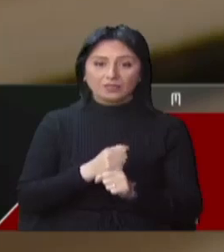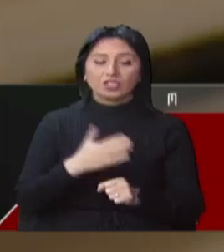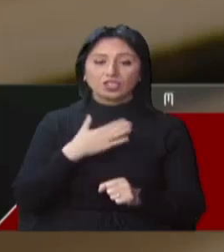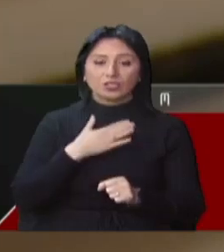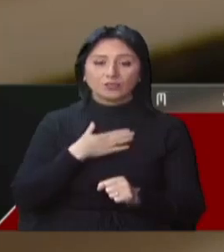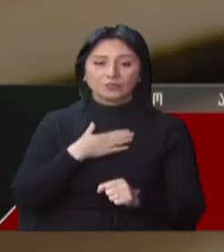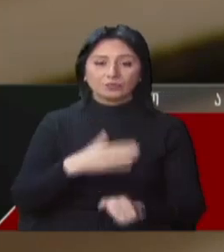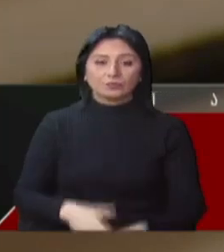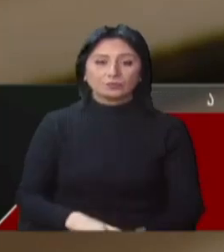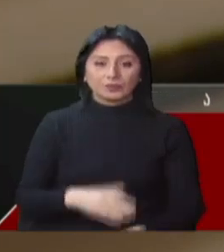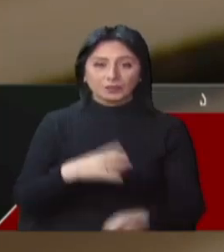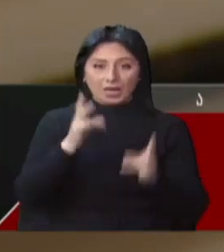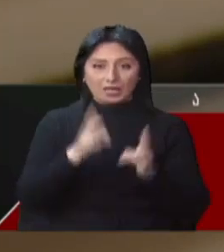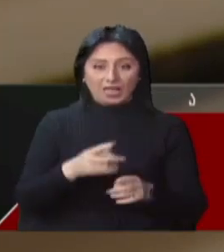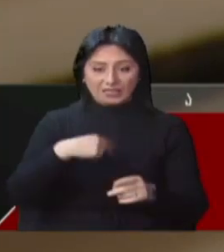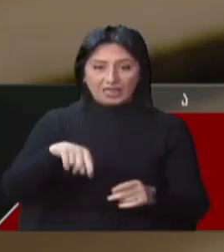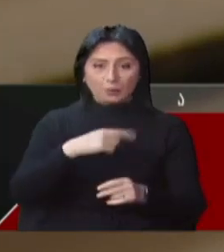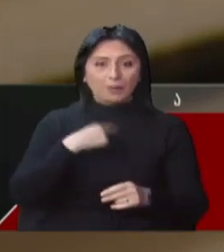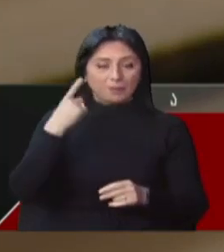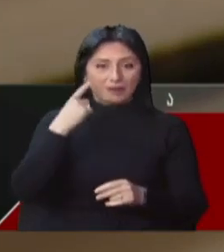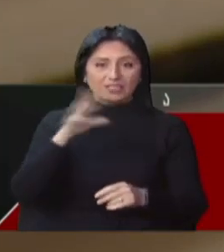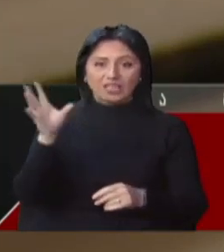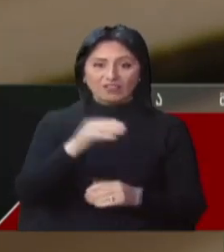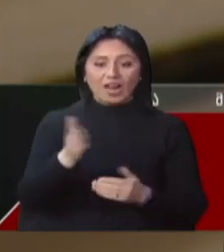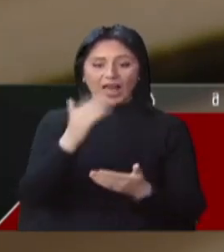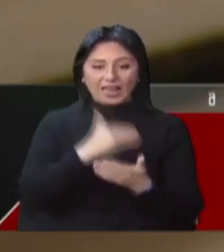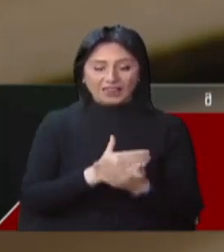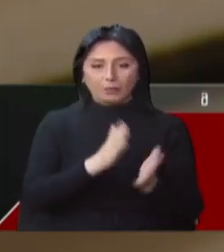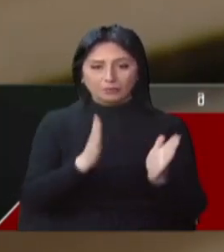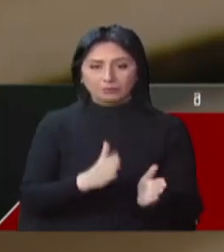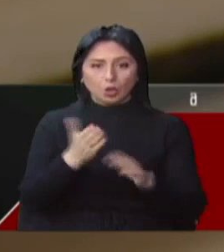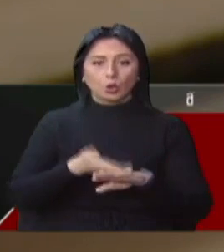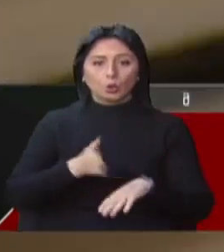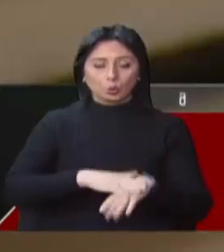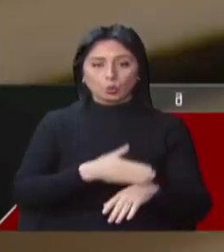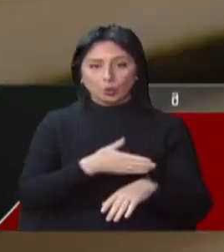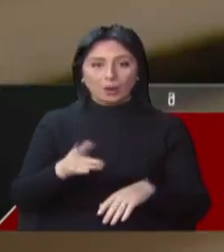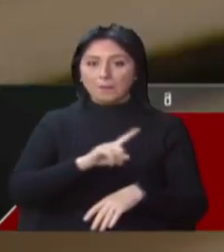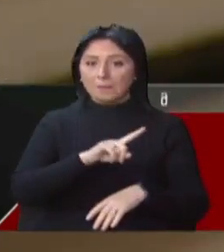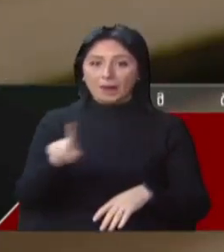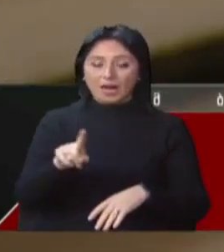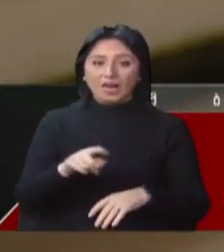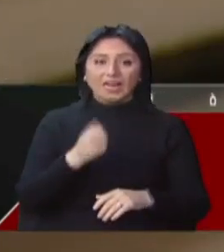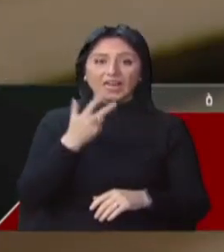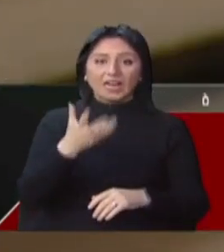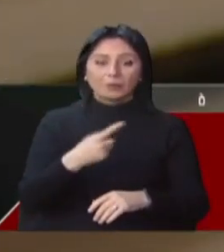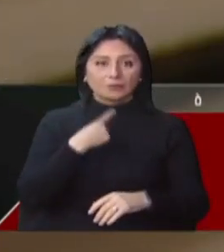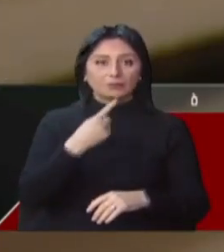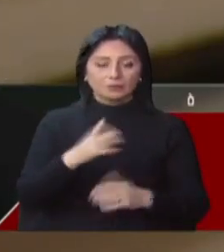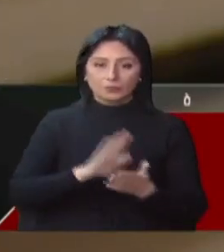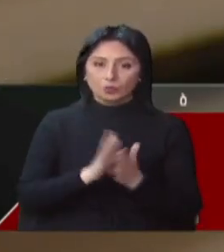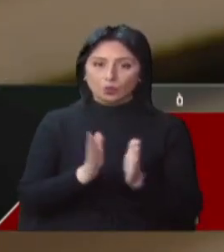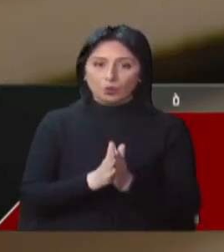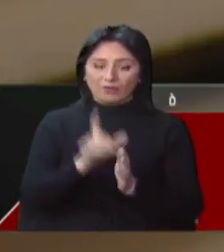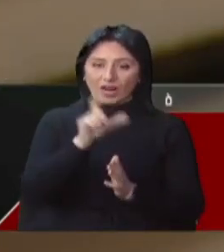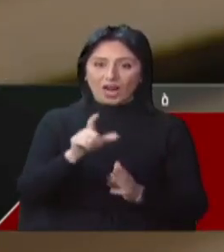ჩვენი ათორის დაზარალებულებისთვის. მე მესმის ეს ყველა ეტაპი ძალიან რთული გასავლელია, მაგრამ იმდენად გაუსაძლისი